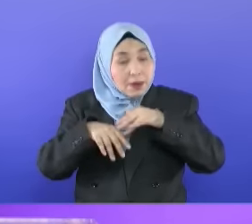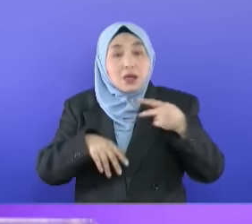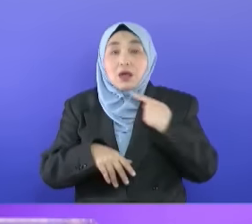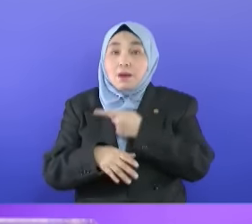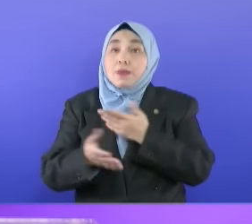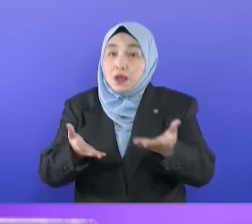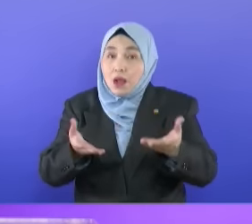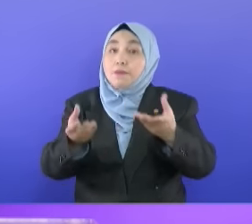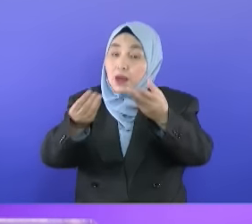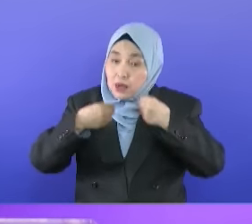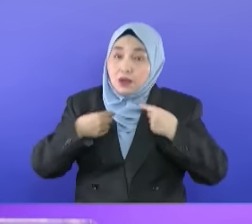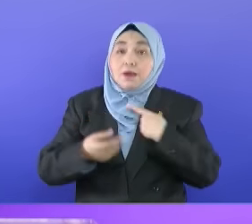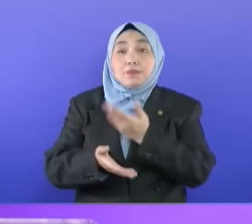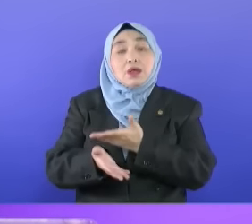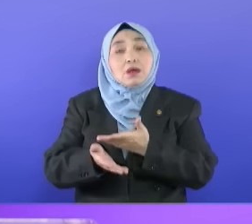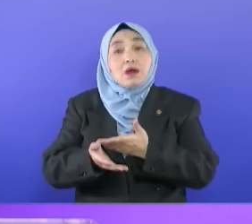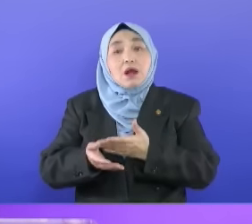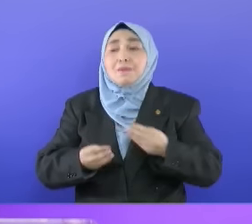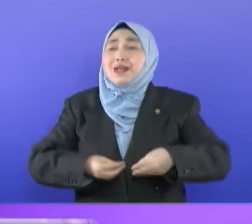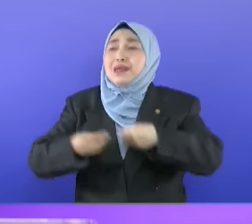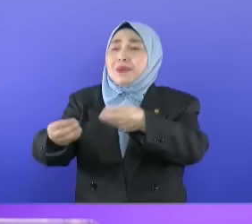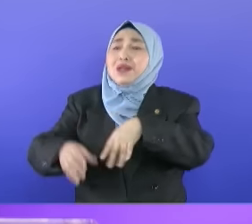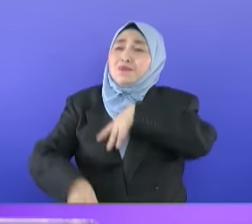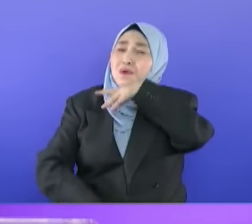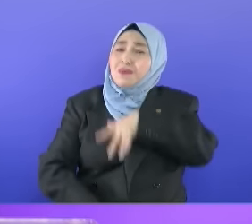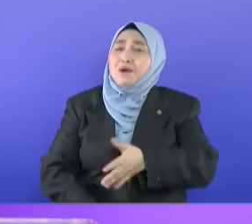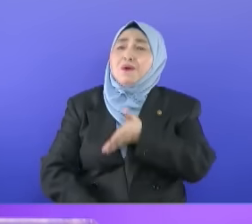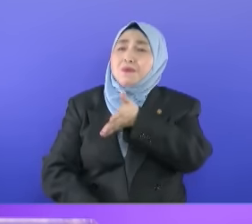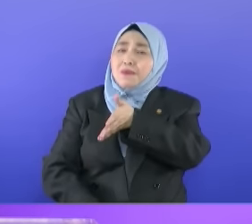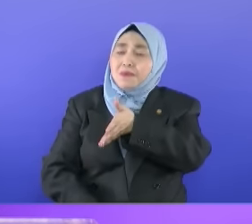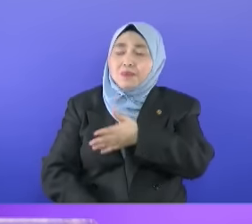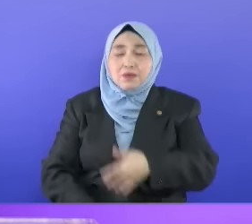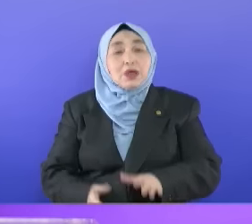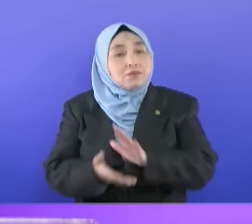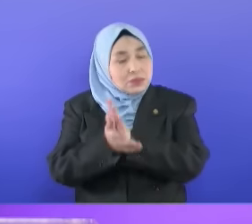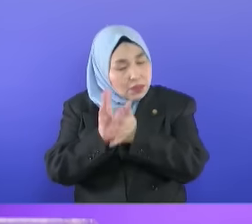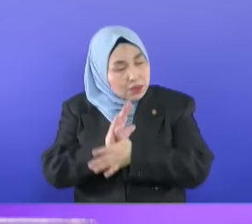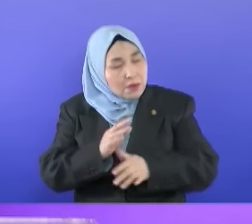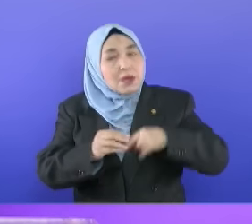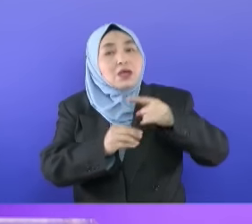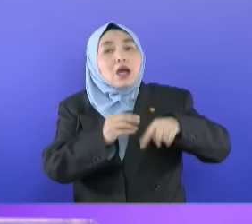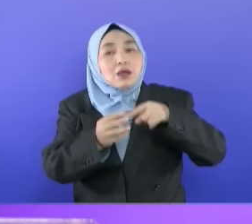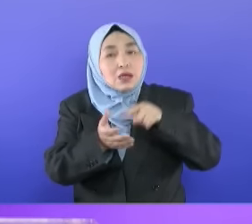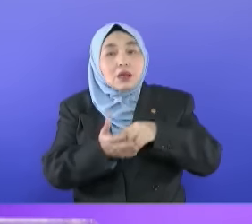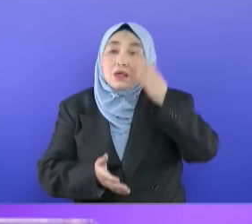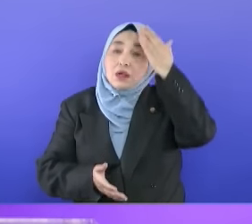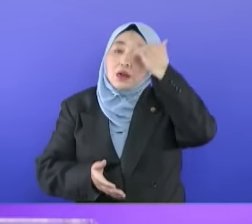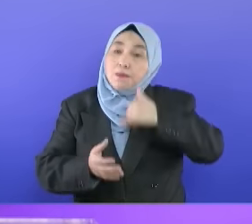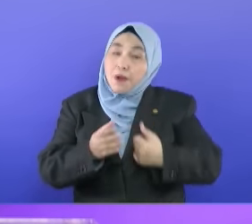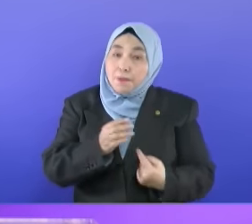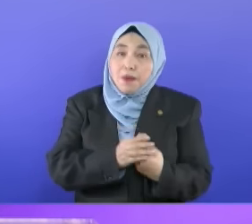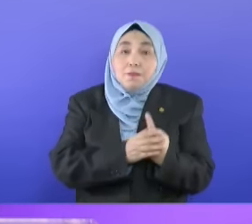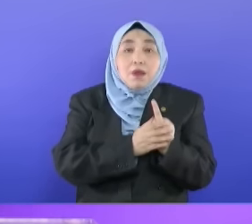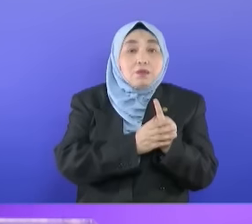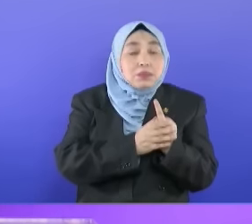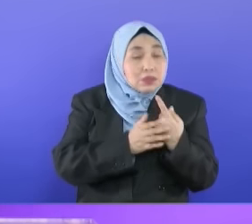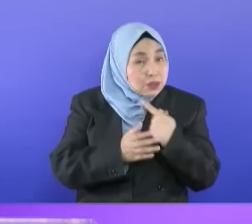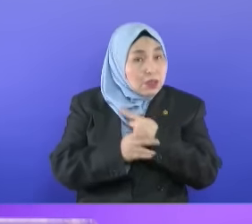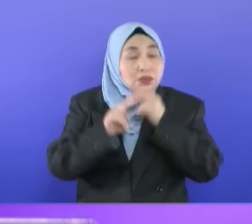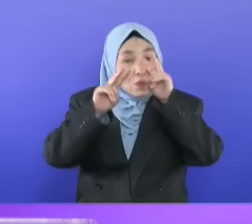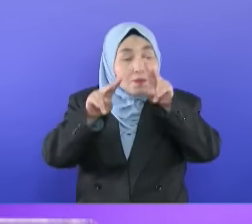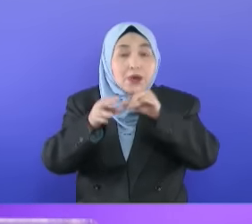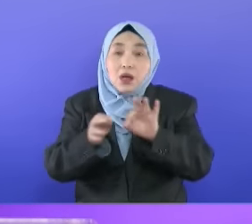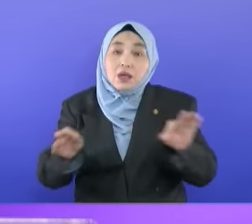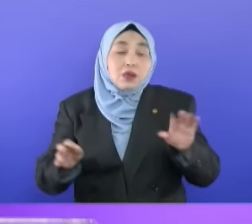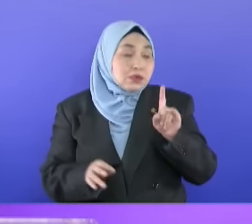datangkan kepada Nabi Muhammad Shallallahu Alaihi Wasallam jadi kali ini mengapa muncul sebagaimana kita tengok pada